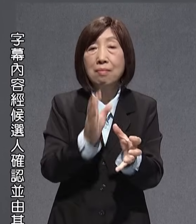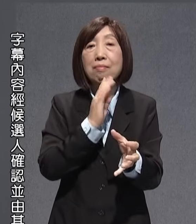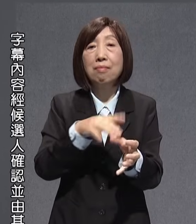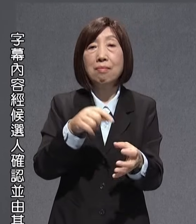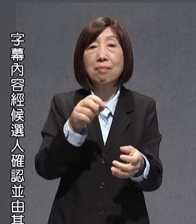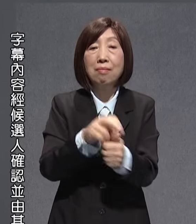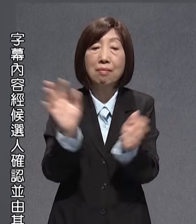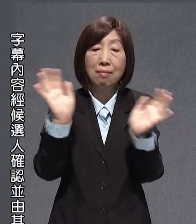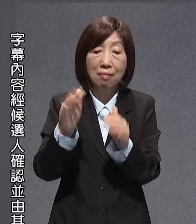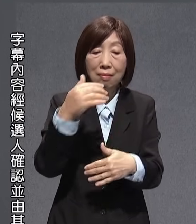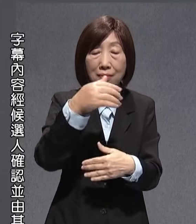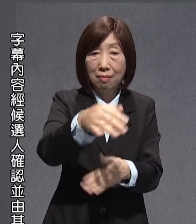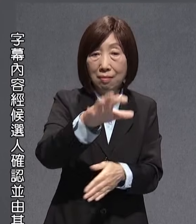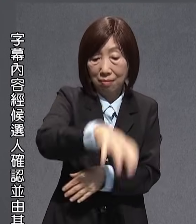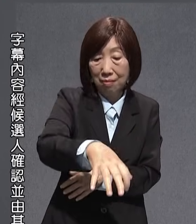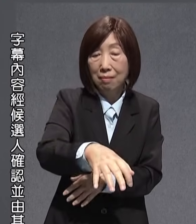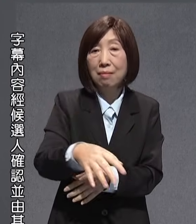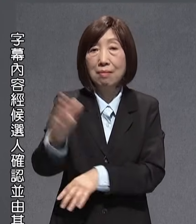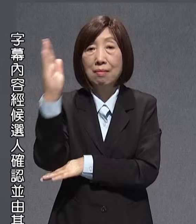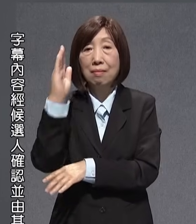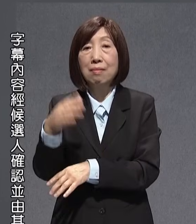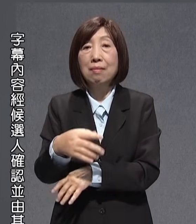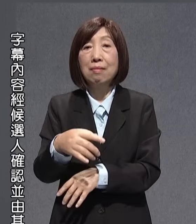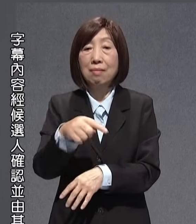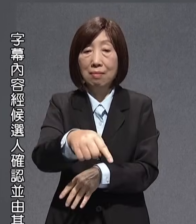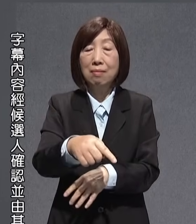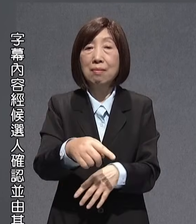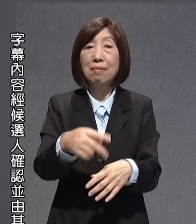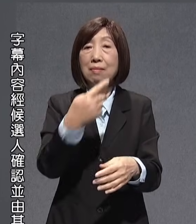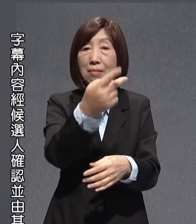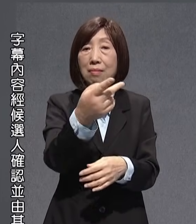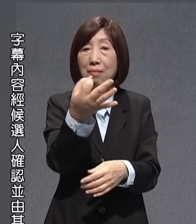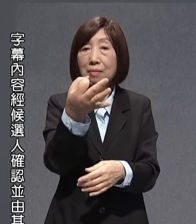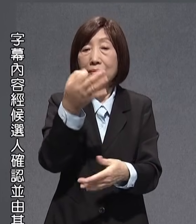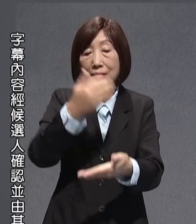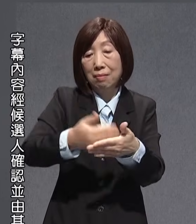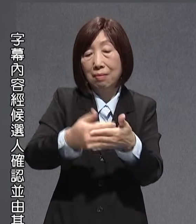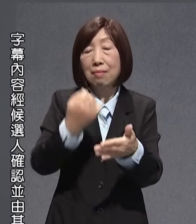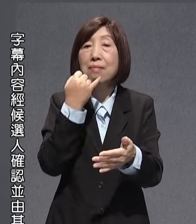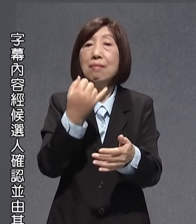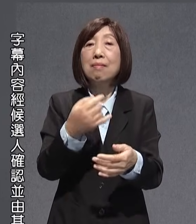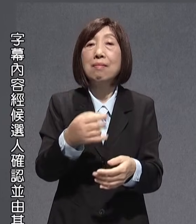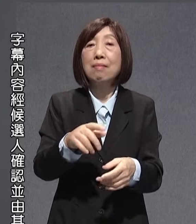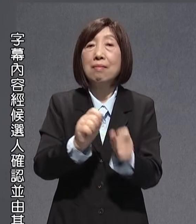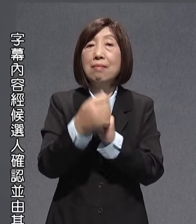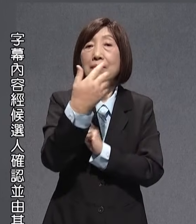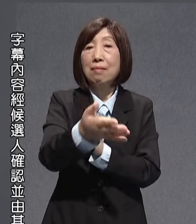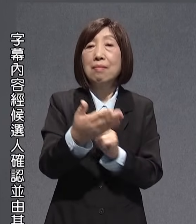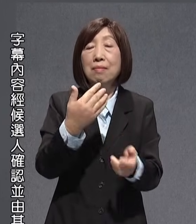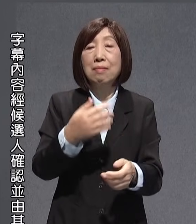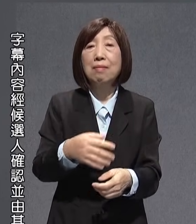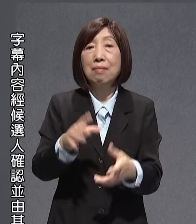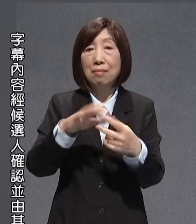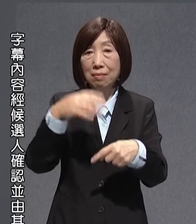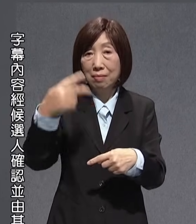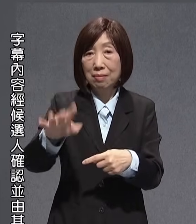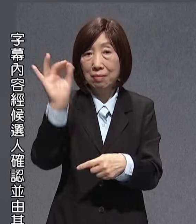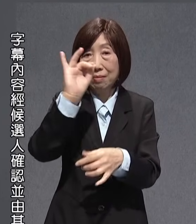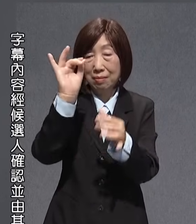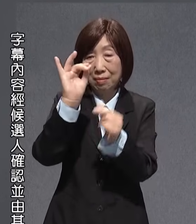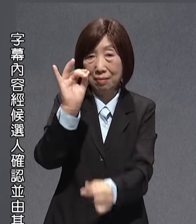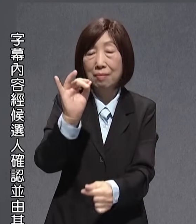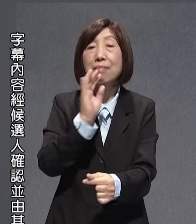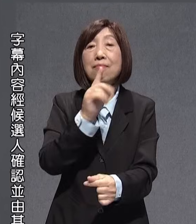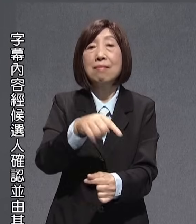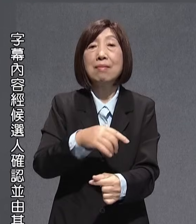施或相关的设施，政府应给予租税的优惠。我们要建立100亿的专款，鼓励地方政府提出创